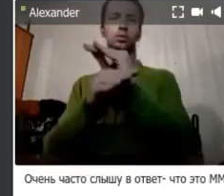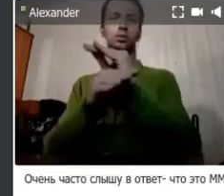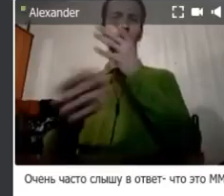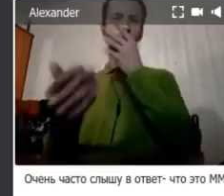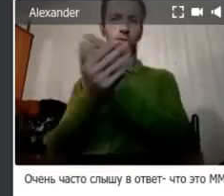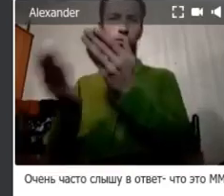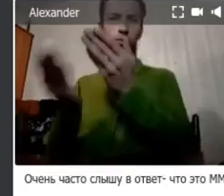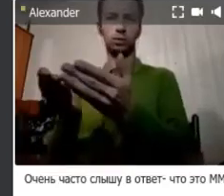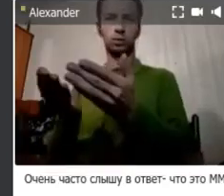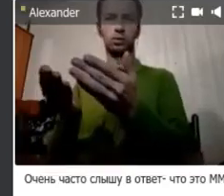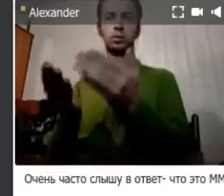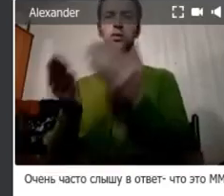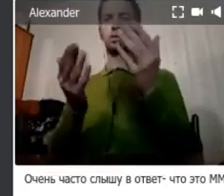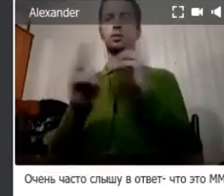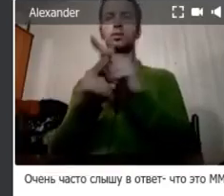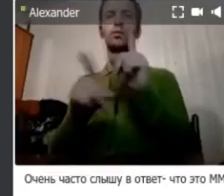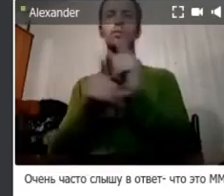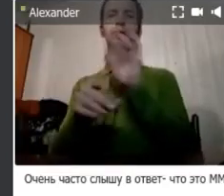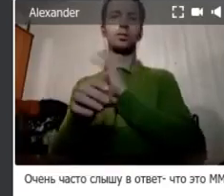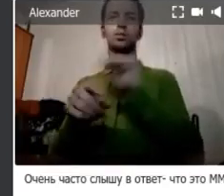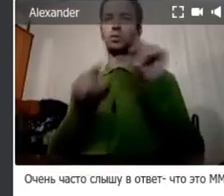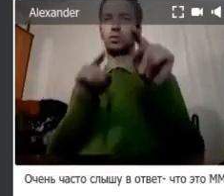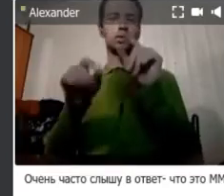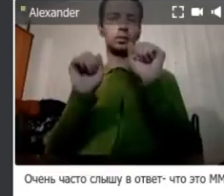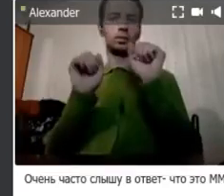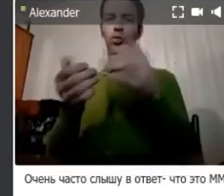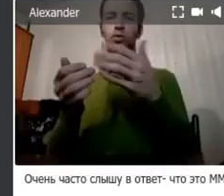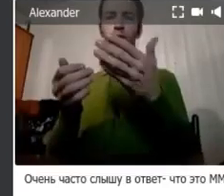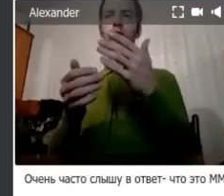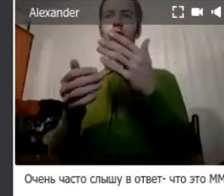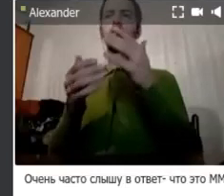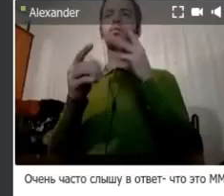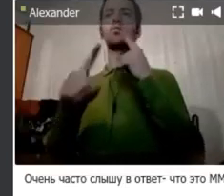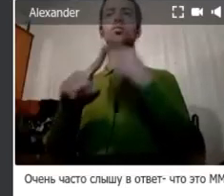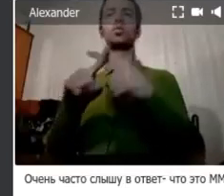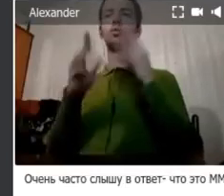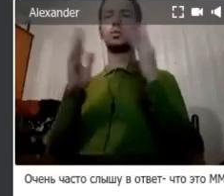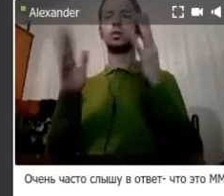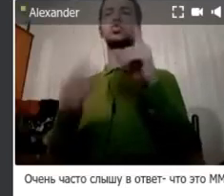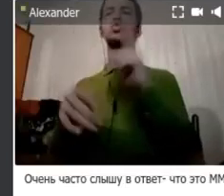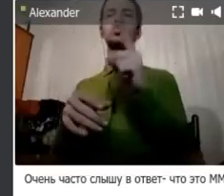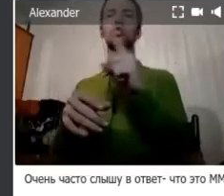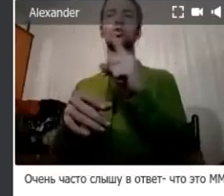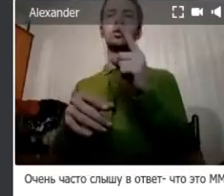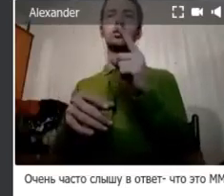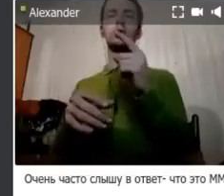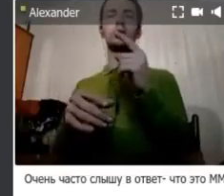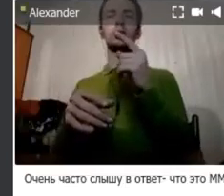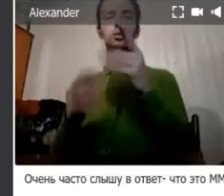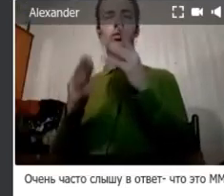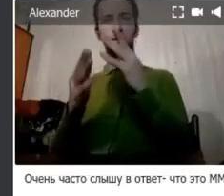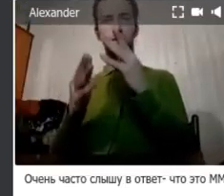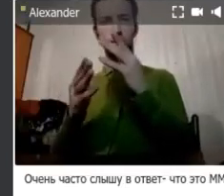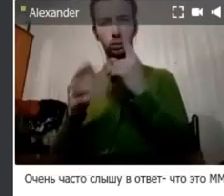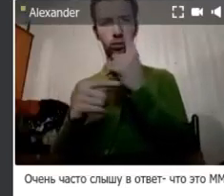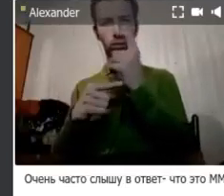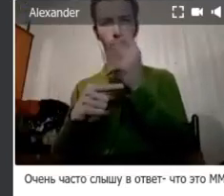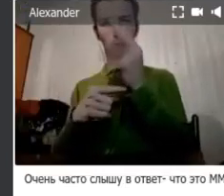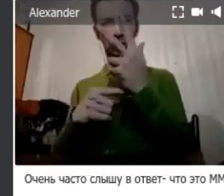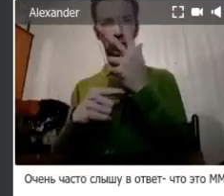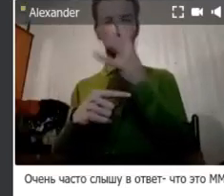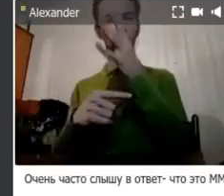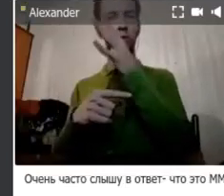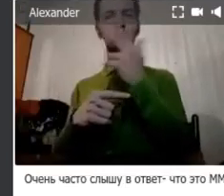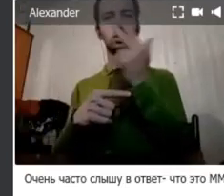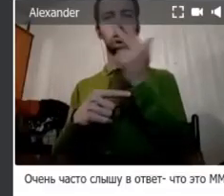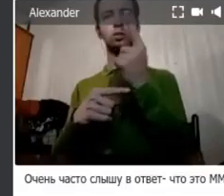Раиса Безян, спасибо, а не 104, Раиса, уже не 104, вот. Но, тем не менее, то есть за 100 лет